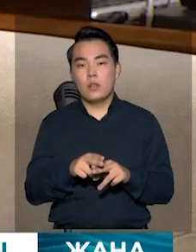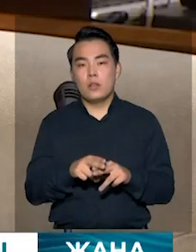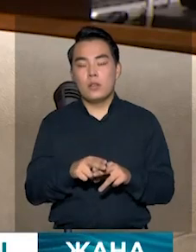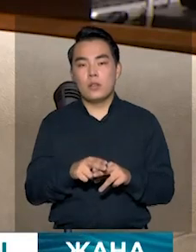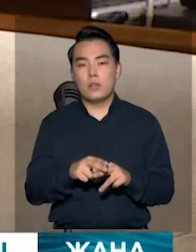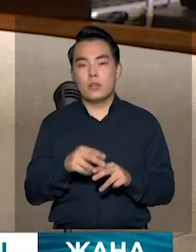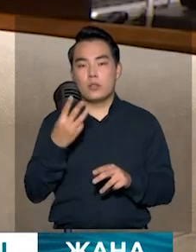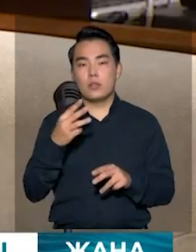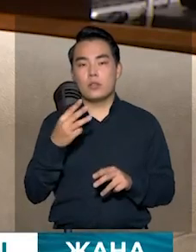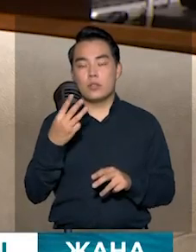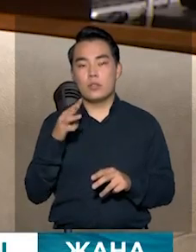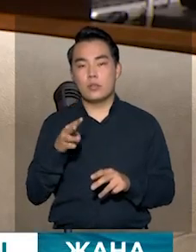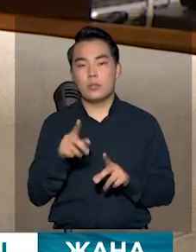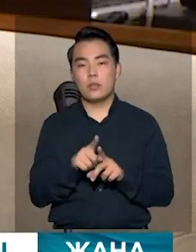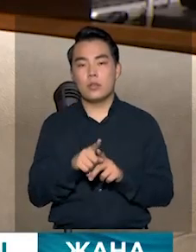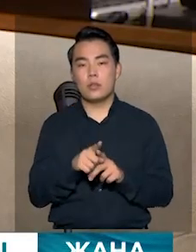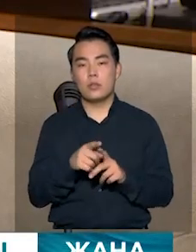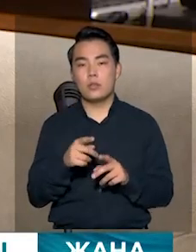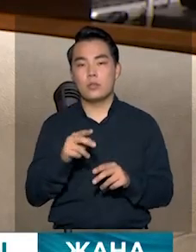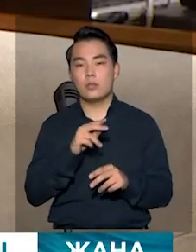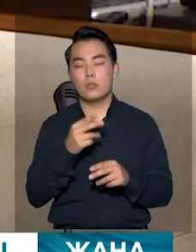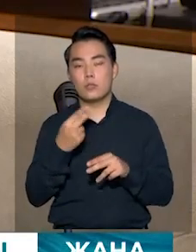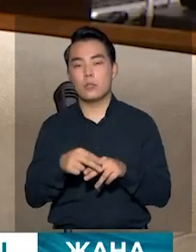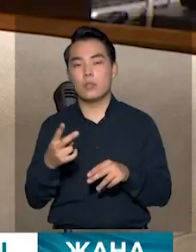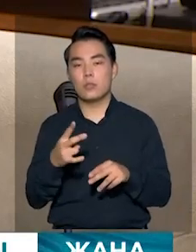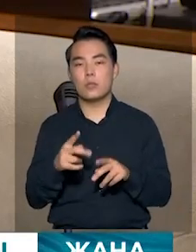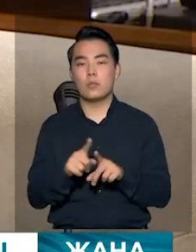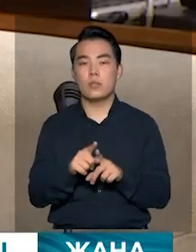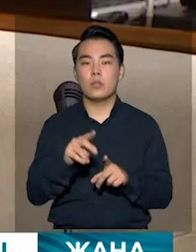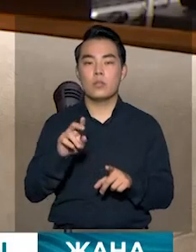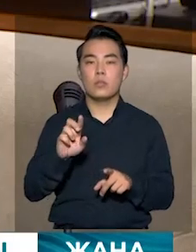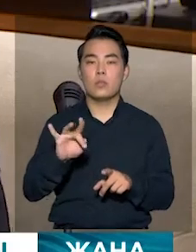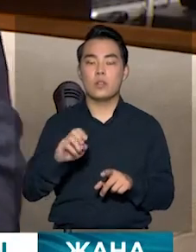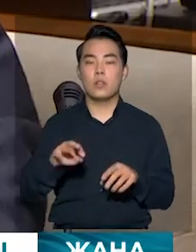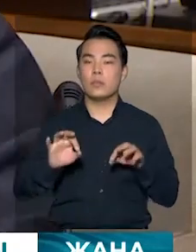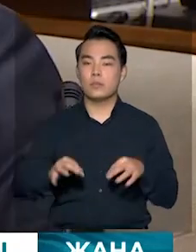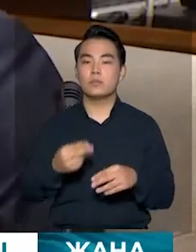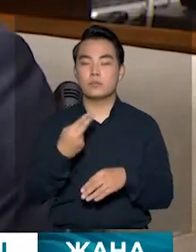123,5 миллиард теңгеге тұрғын үй сатып алу үшін бюджеттік кредиттер алды.